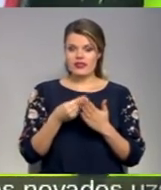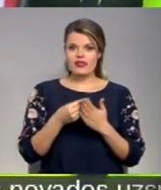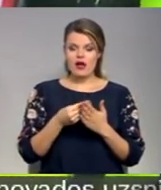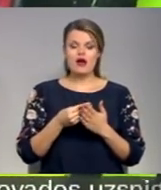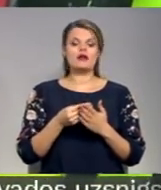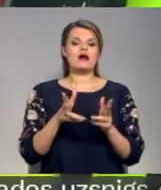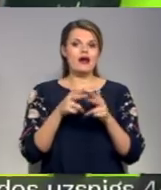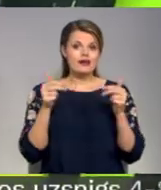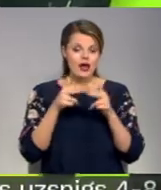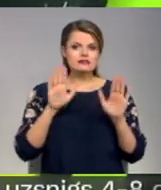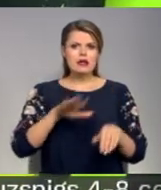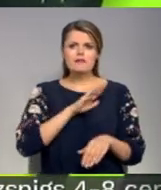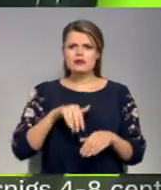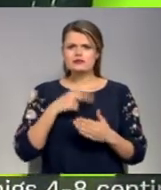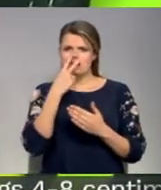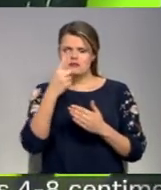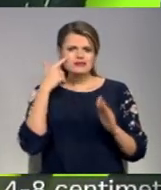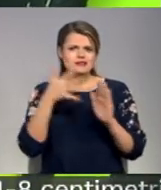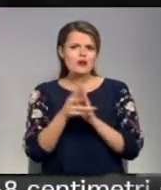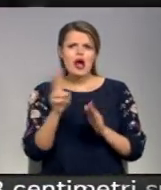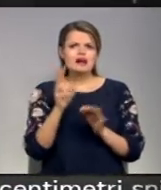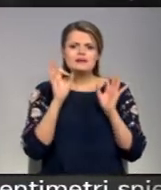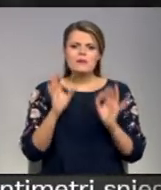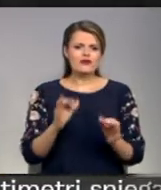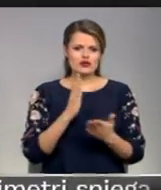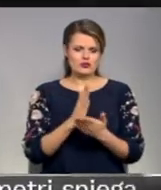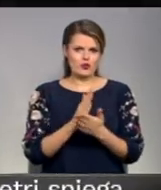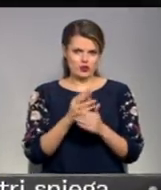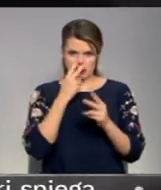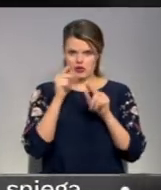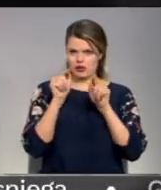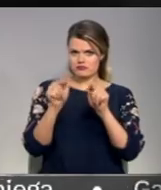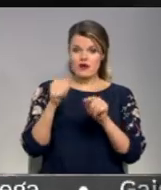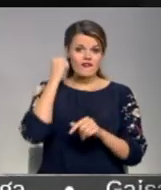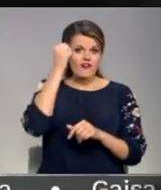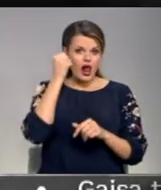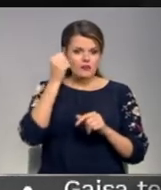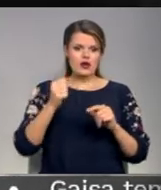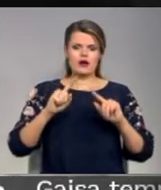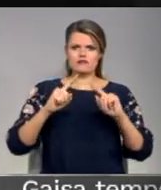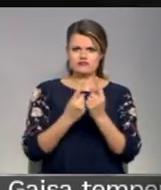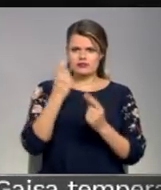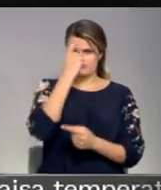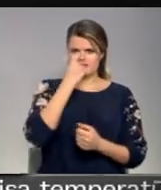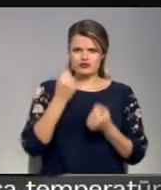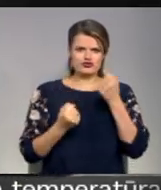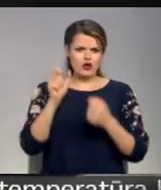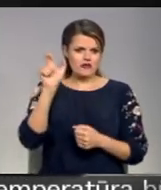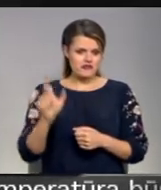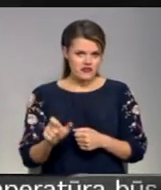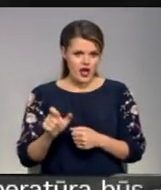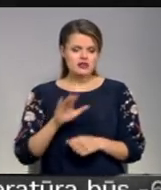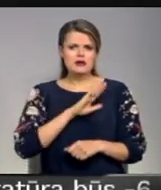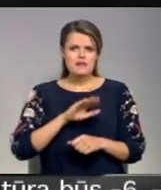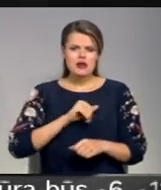videokameras ieraksts, lai pēc tam saprastu, kas un kā notika patiesībā, ir šis, kad Valmierā tika apturēts visai ierēbis autovadītājs.